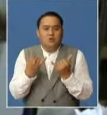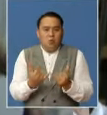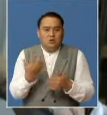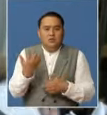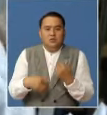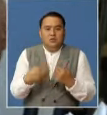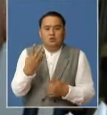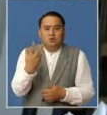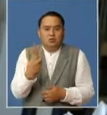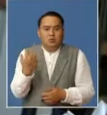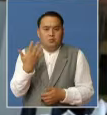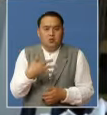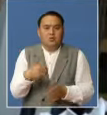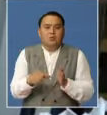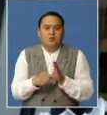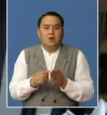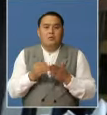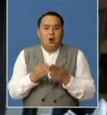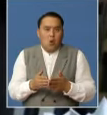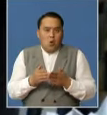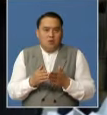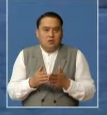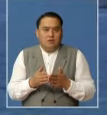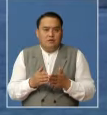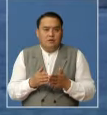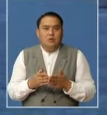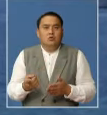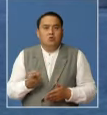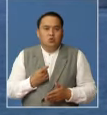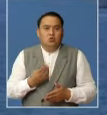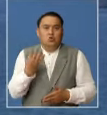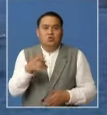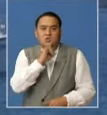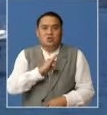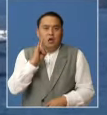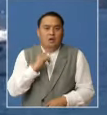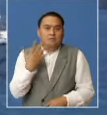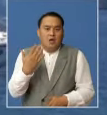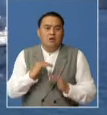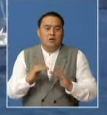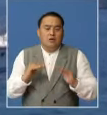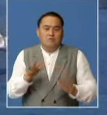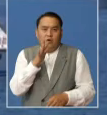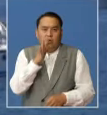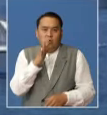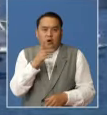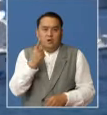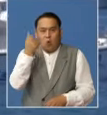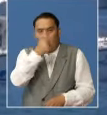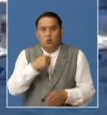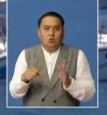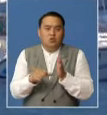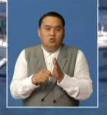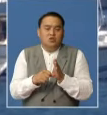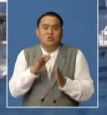Среди 356 пассажиров Ocean Viking высадки ожидают 4 женщины и 5 детей в возрасте от года до 6 лет,